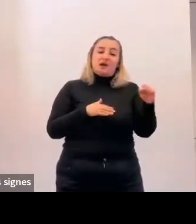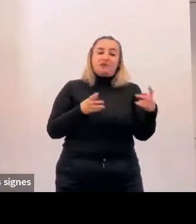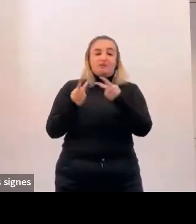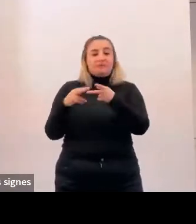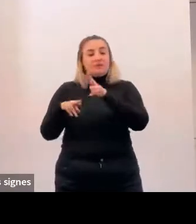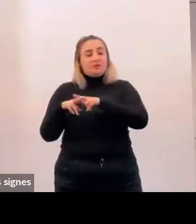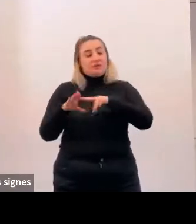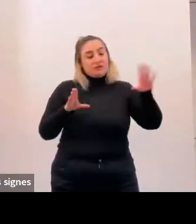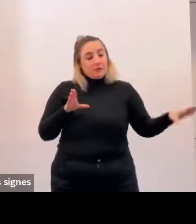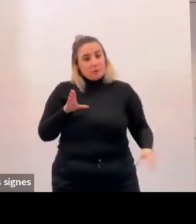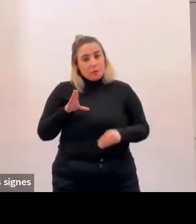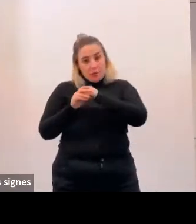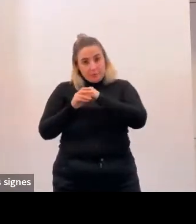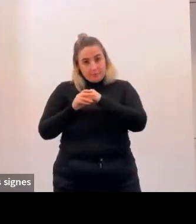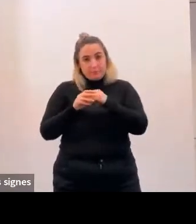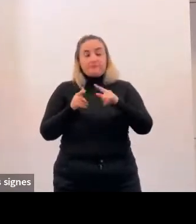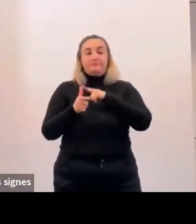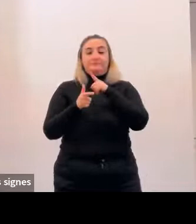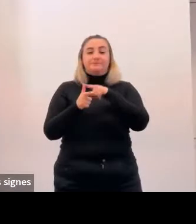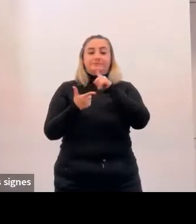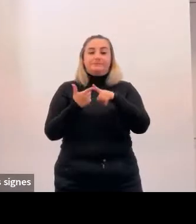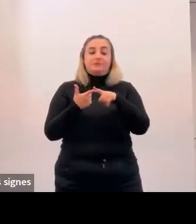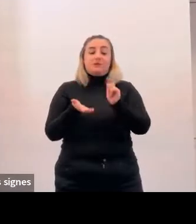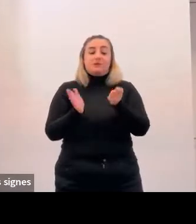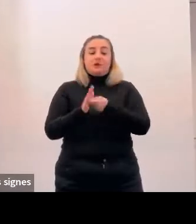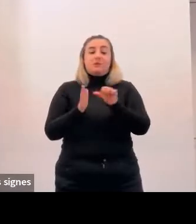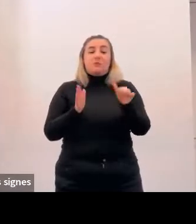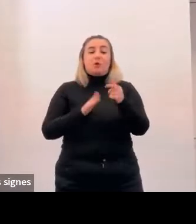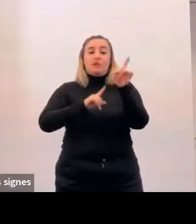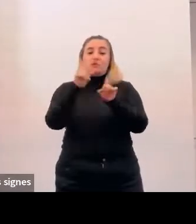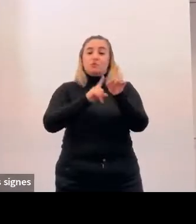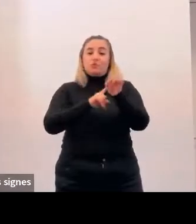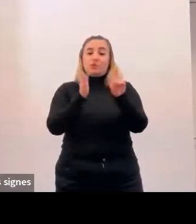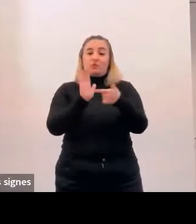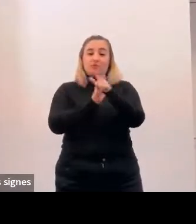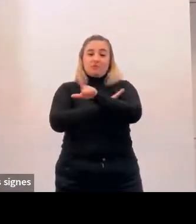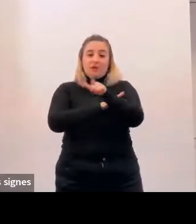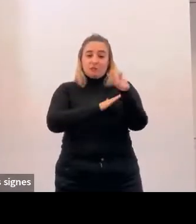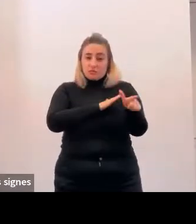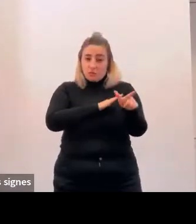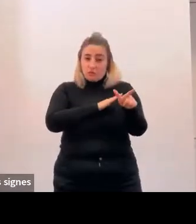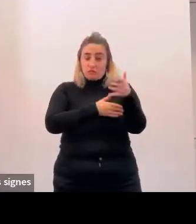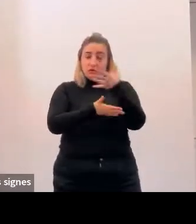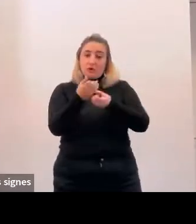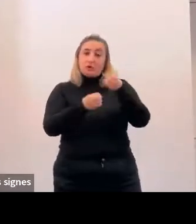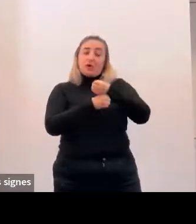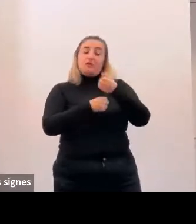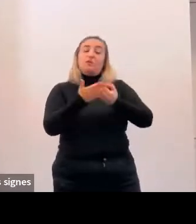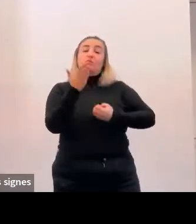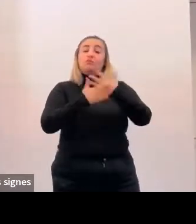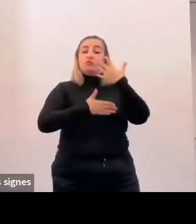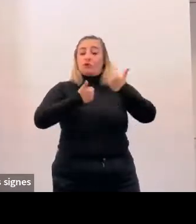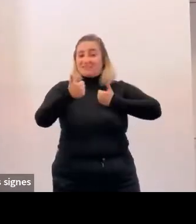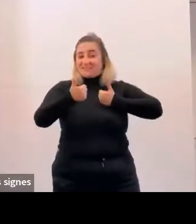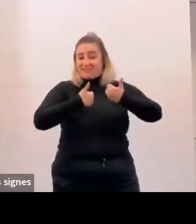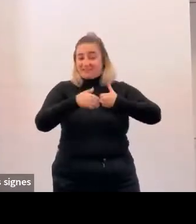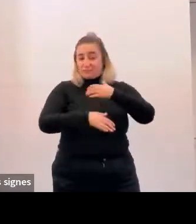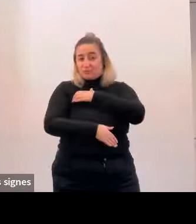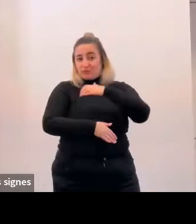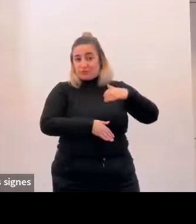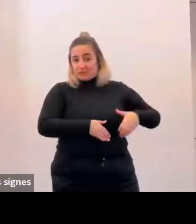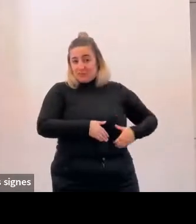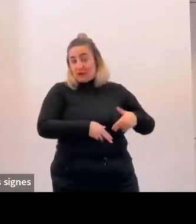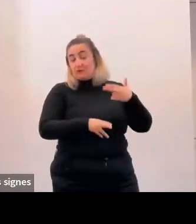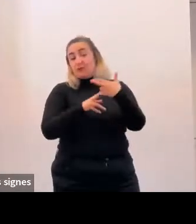la ville, la création à compter du 1er juillet 2022 du service municipal dédié